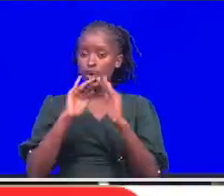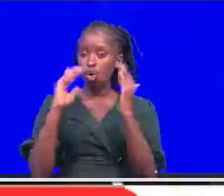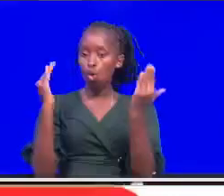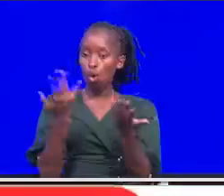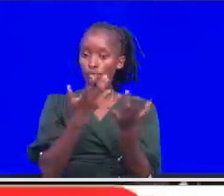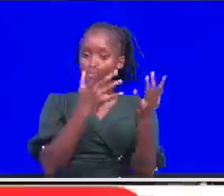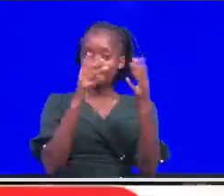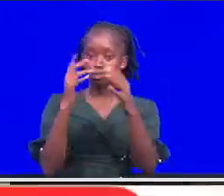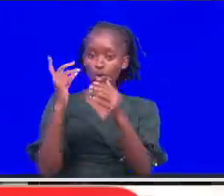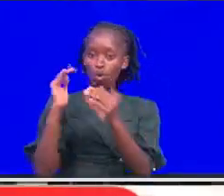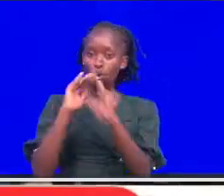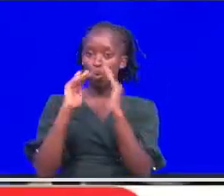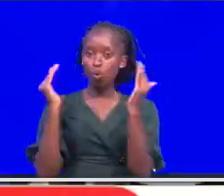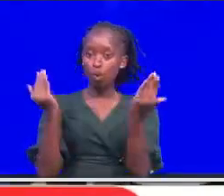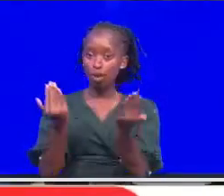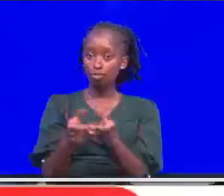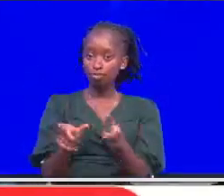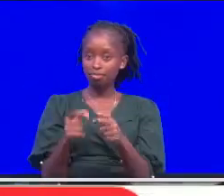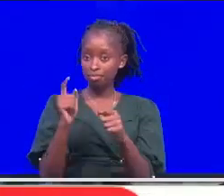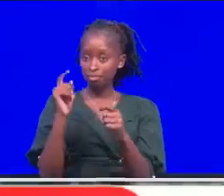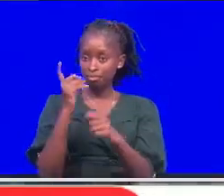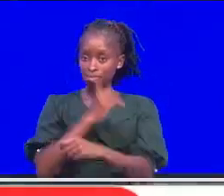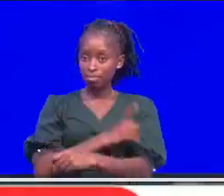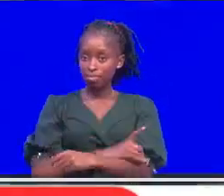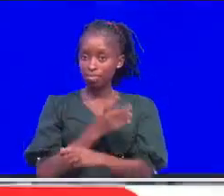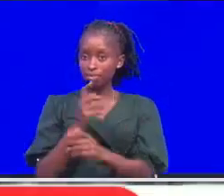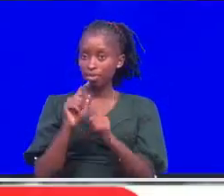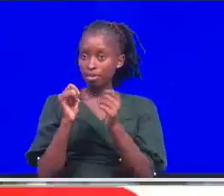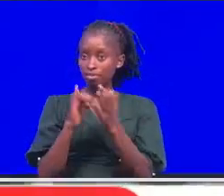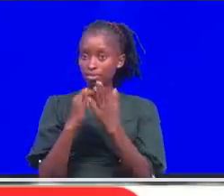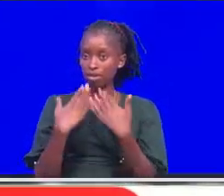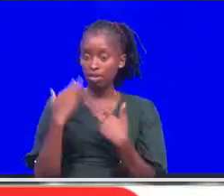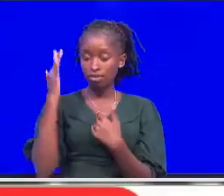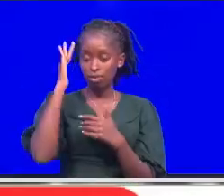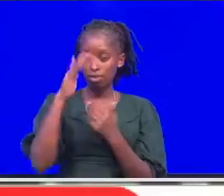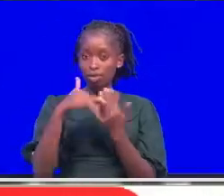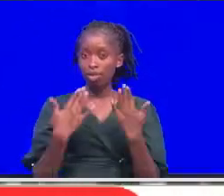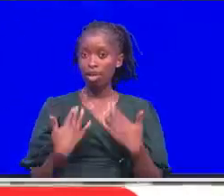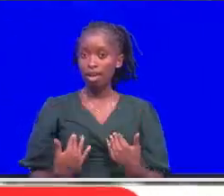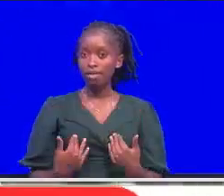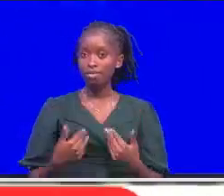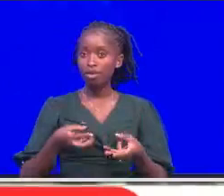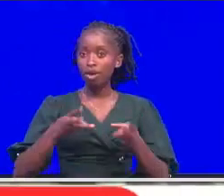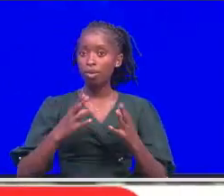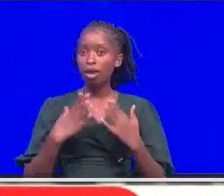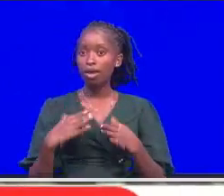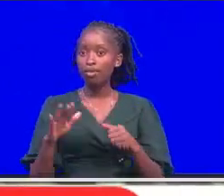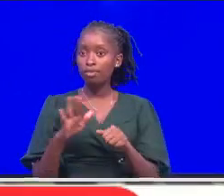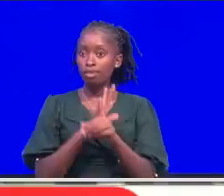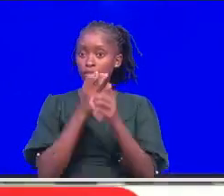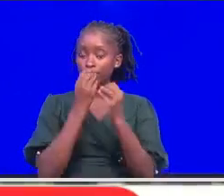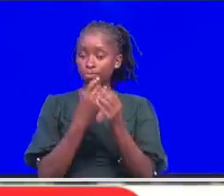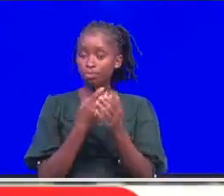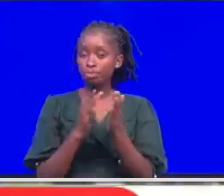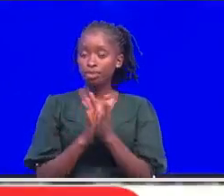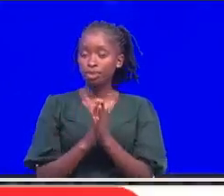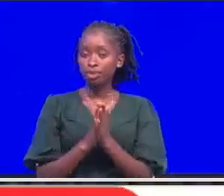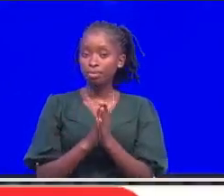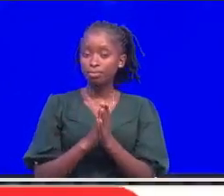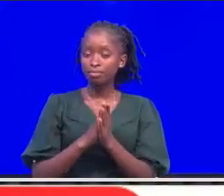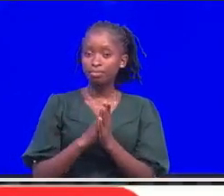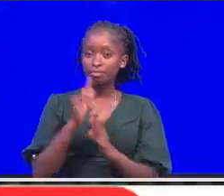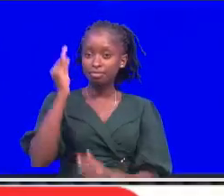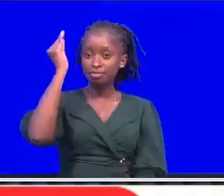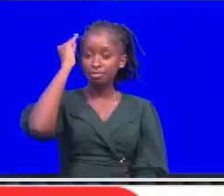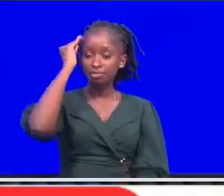Radio Day, where the team recognized the power and potential of radio as a medium for information, education and entertainment.